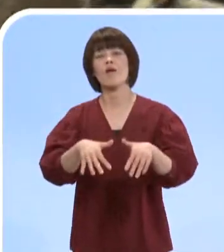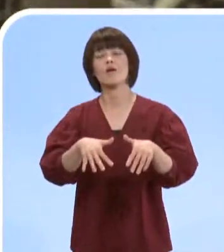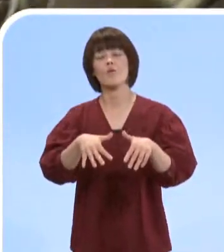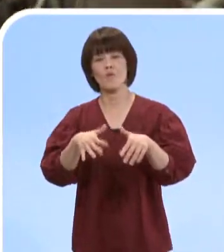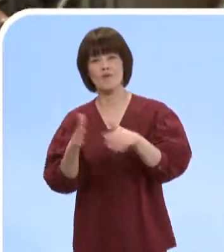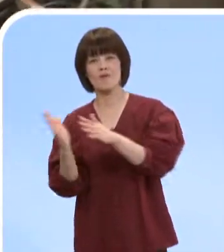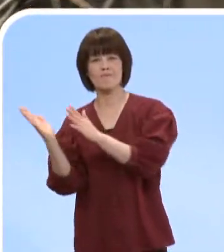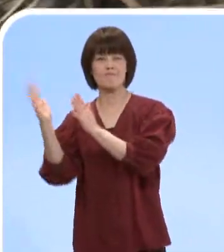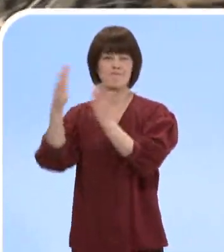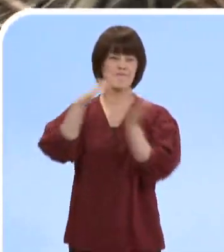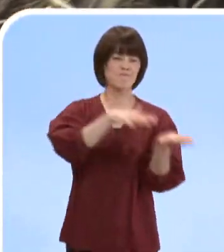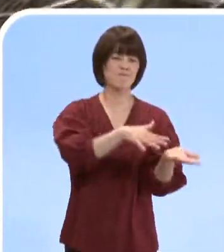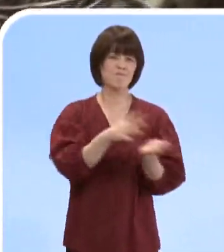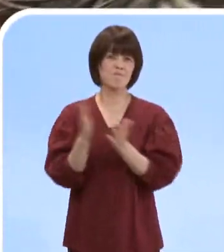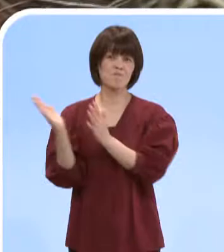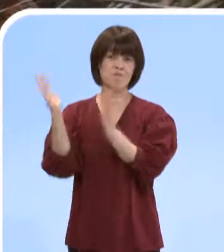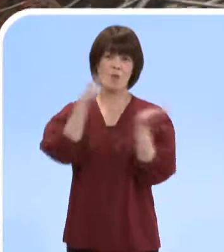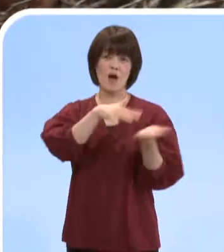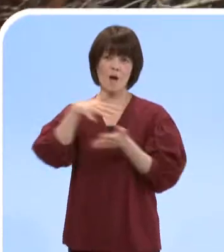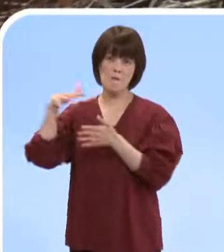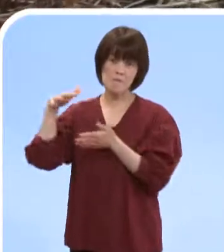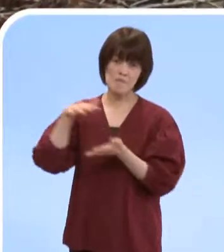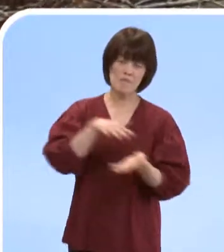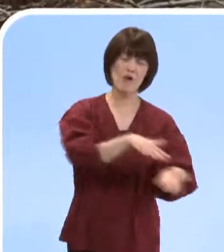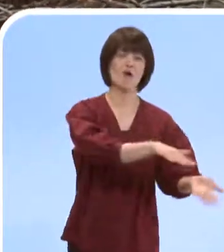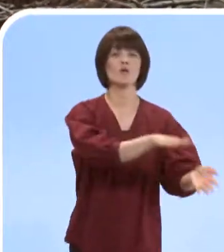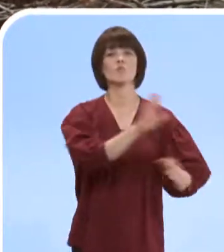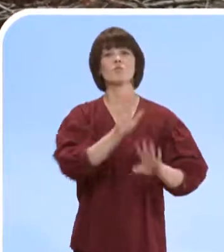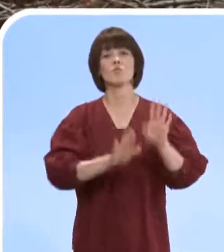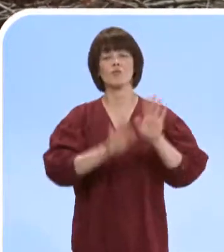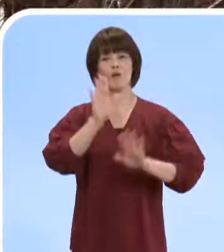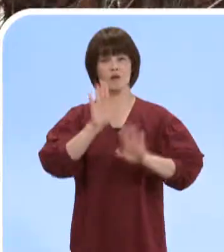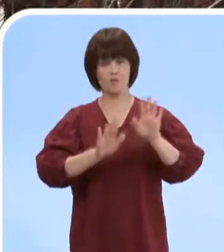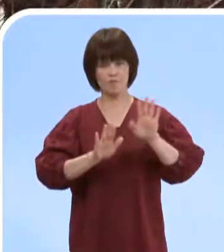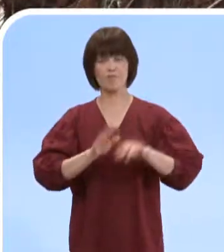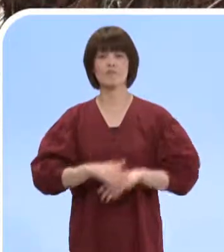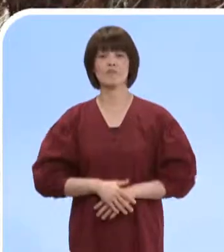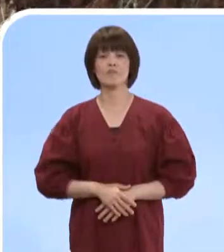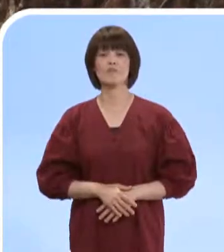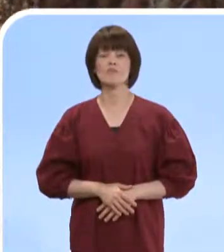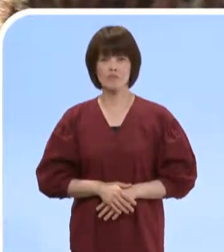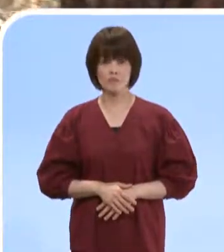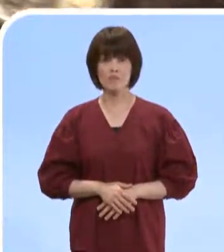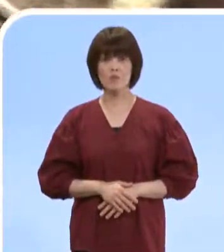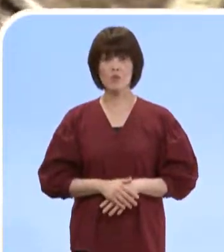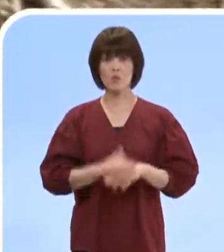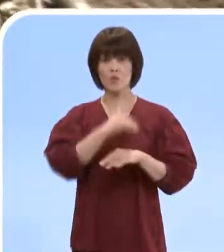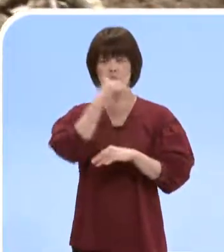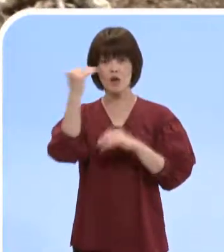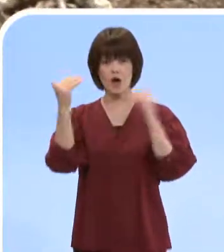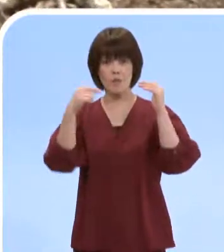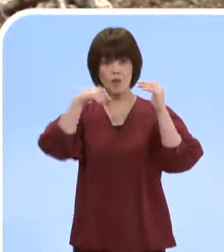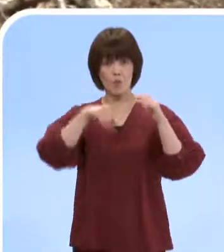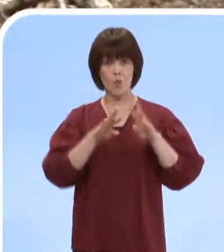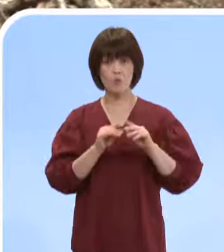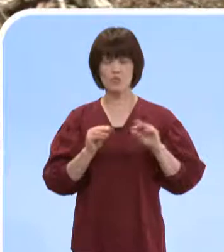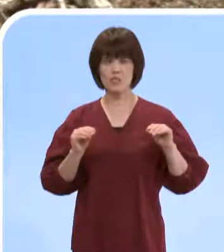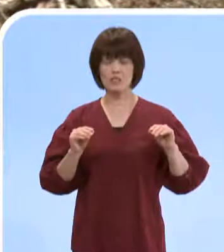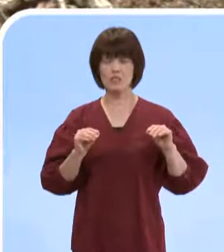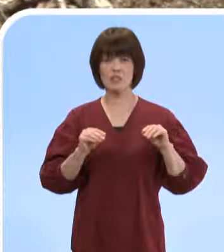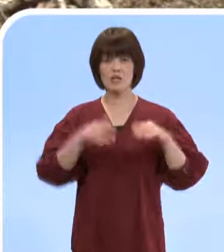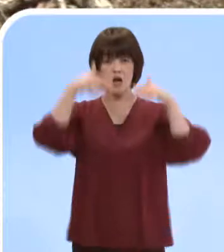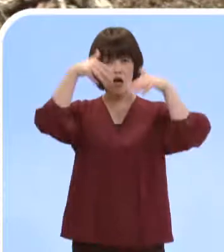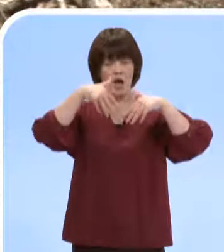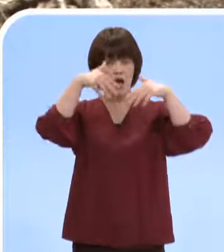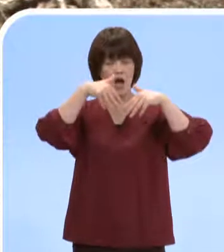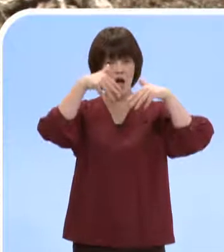風に揺すられたこともあるんですけど、木が流れ落ちるんですよね。 うわ、 結局その山の土がその保